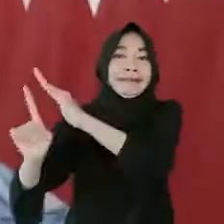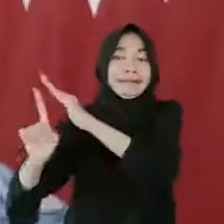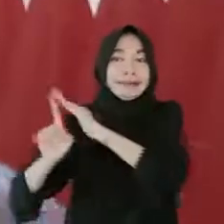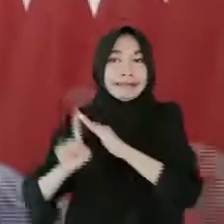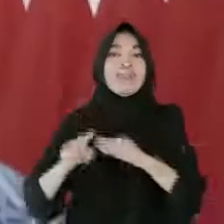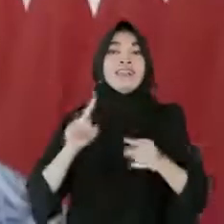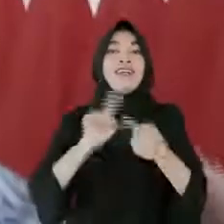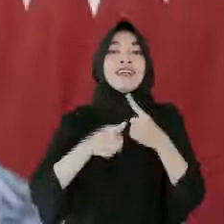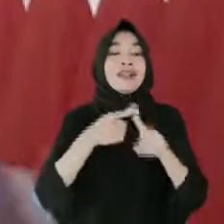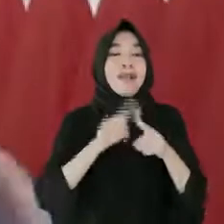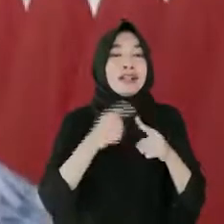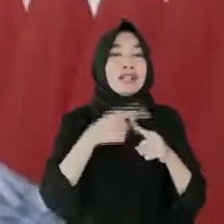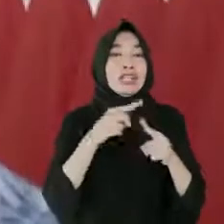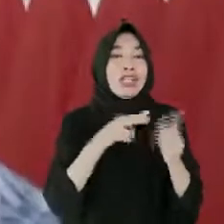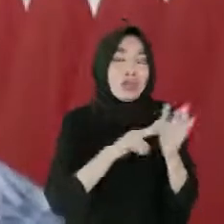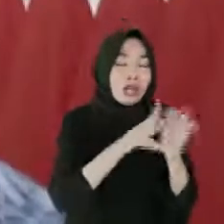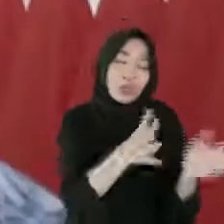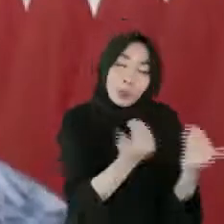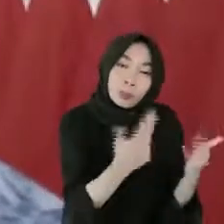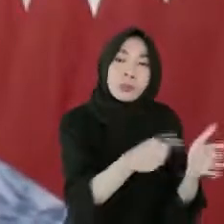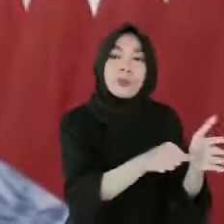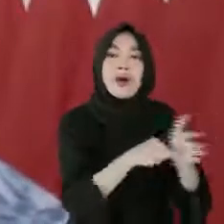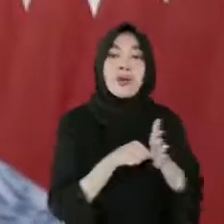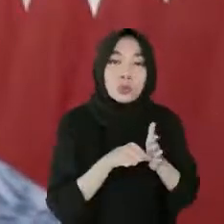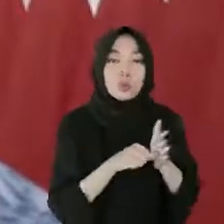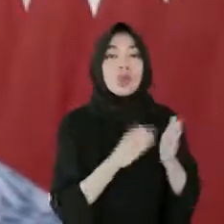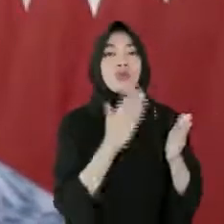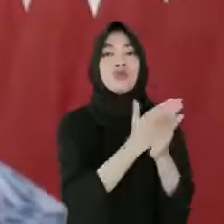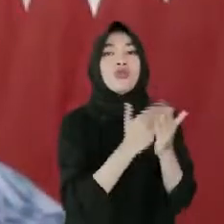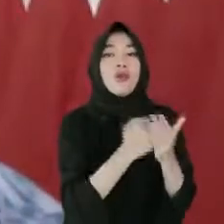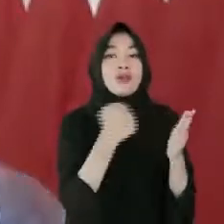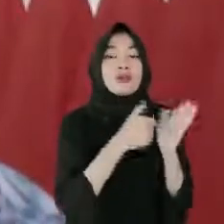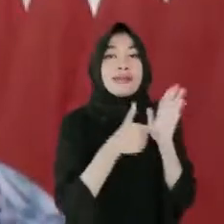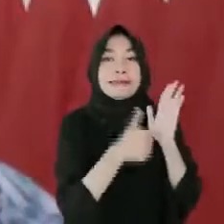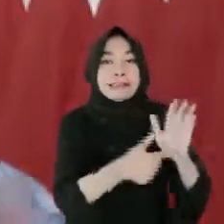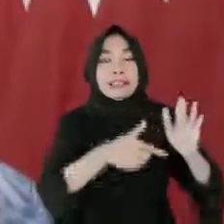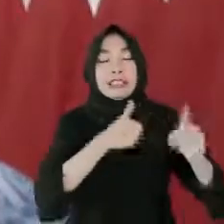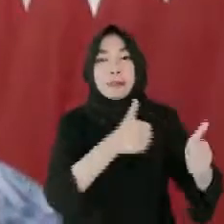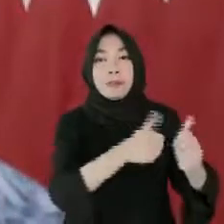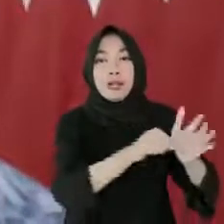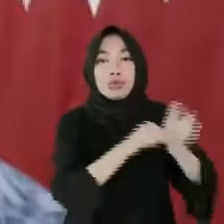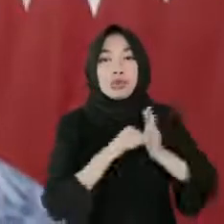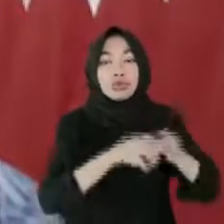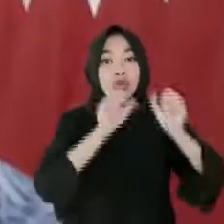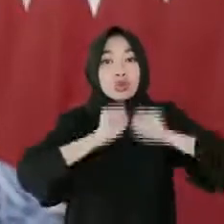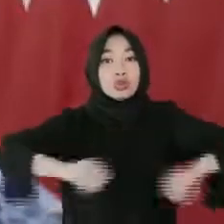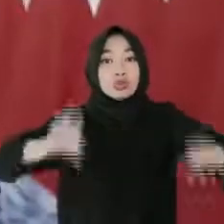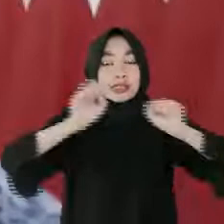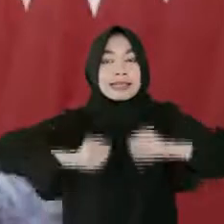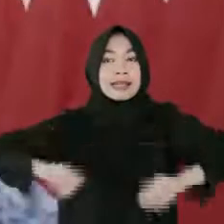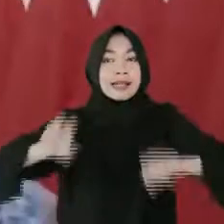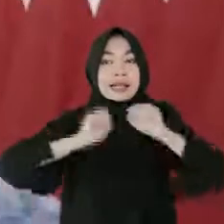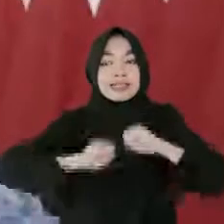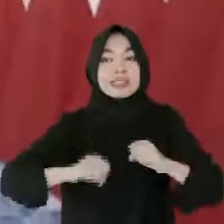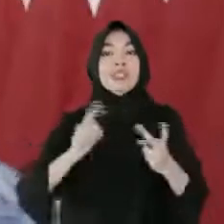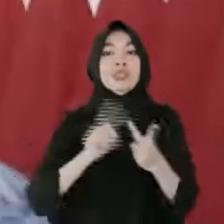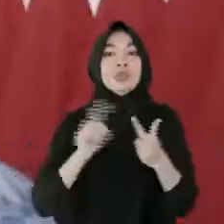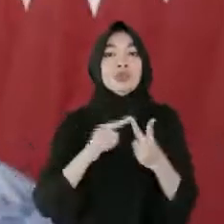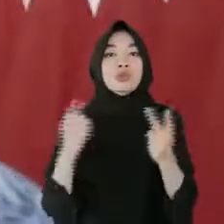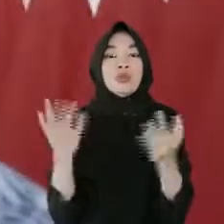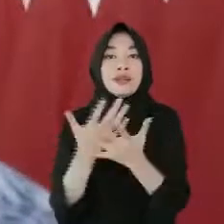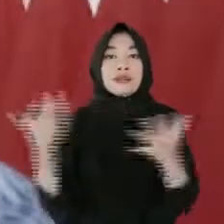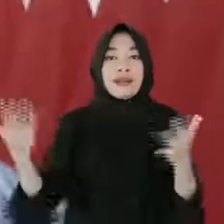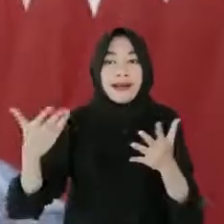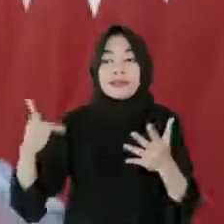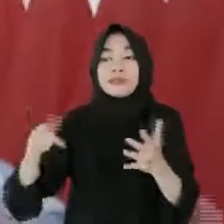membantu mensosialisasikan rekomendasi protokol kesehatan ini dan juga membantu mensosialisasikan kepada masyarakat